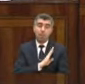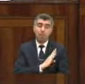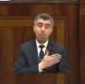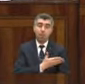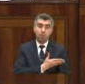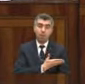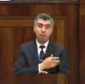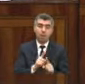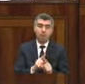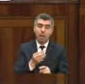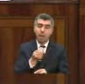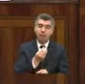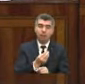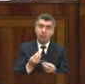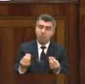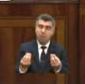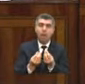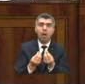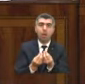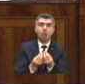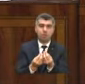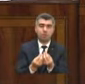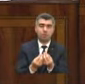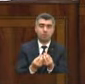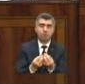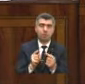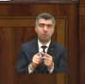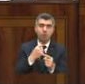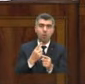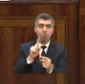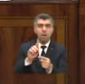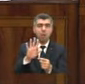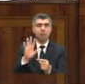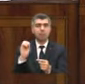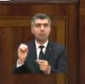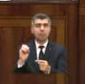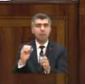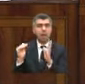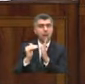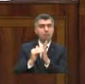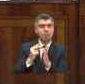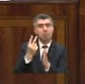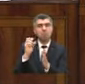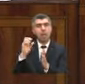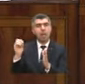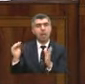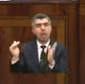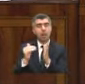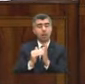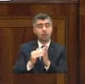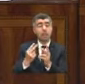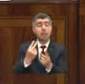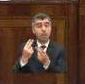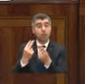كمستفيدين مع الأطفال ديالهم، والعدد ديالهم لا يتجاوز 150 ألف إلى 200 ألف في الوقت اللي رحنا كنتكلموا على 22